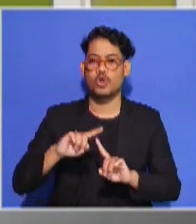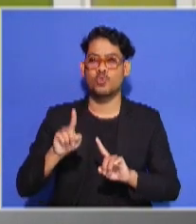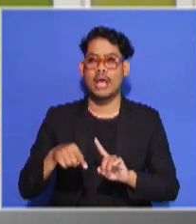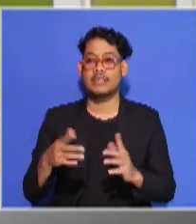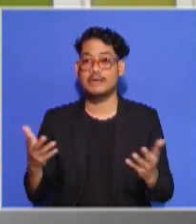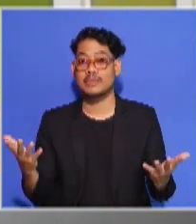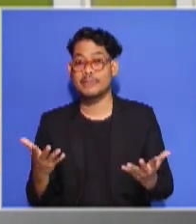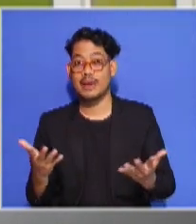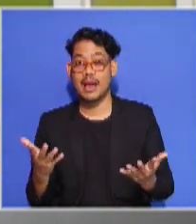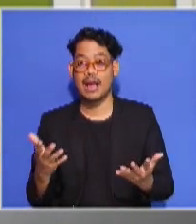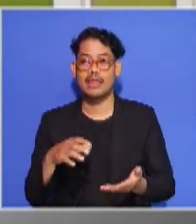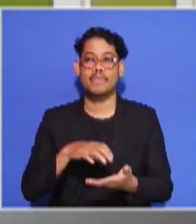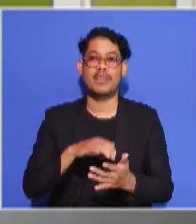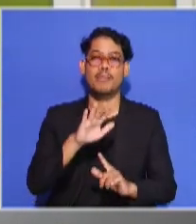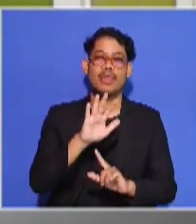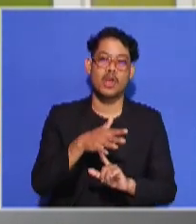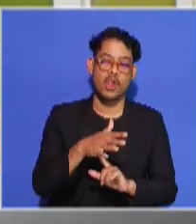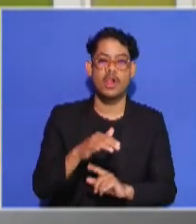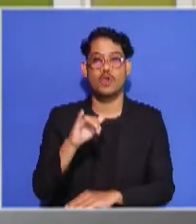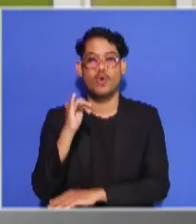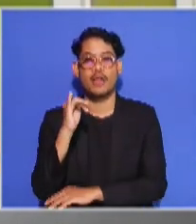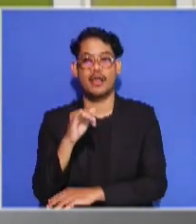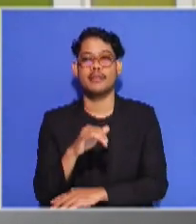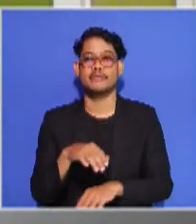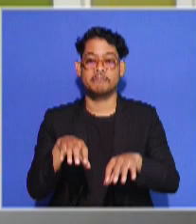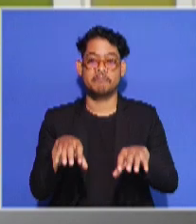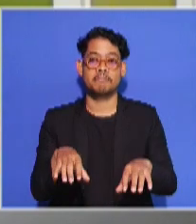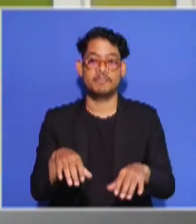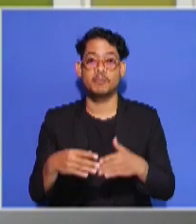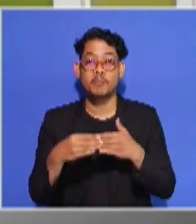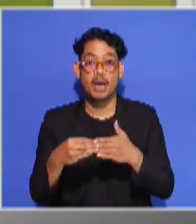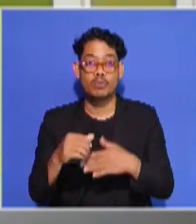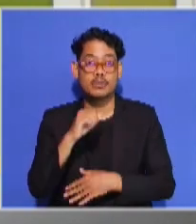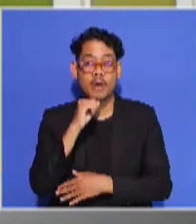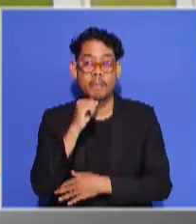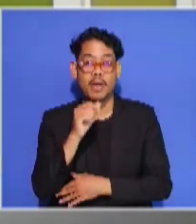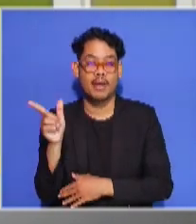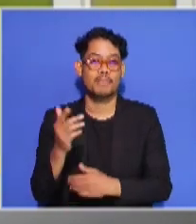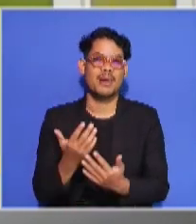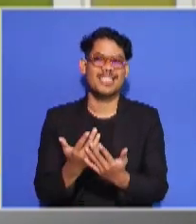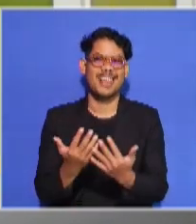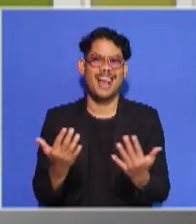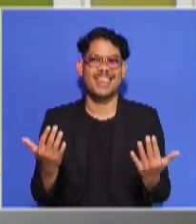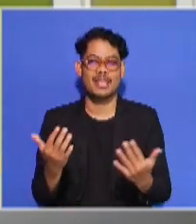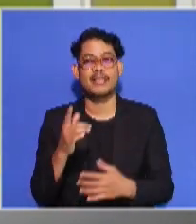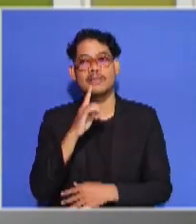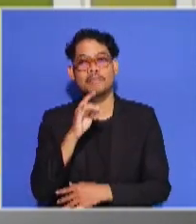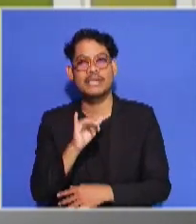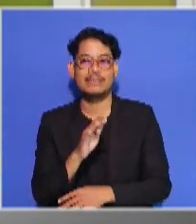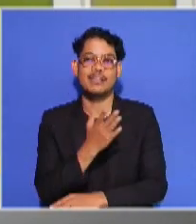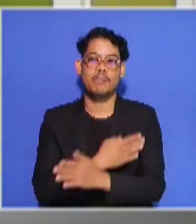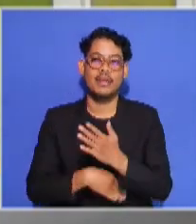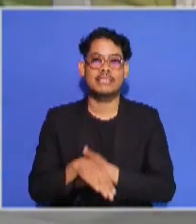Istimewa Yogyakarta. Dalam proses ini KPU Bantul dibantu puluhan pekerja harian lepas dari warga masyarakat termasuk warga penyandang